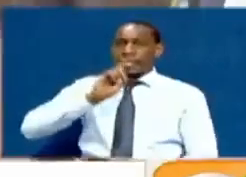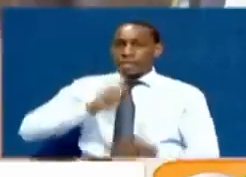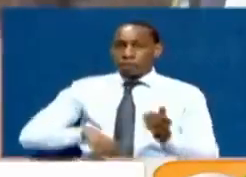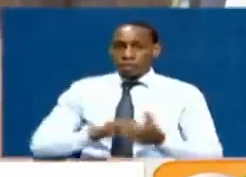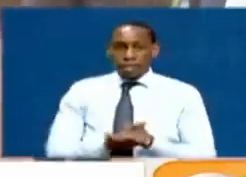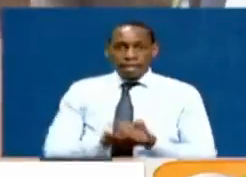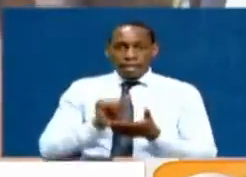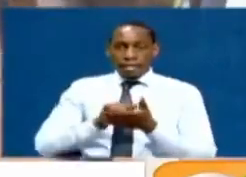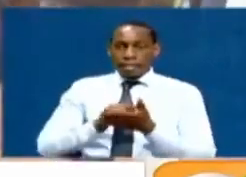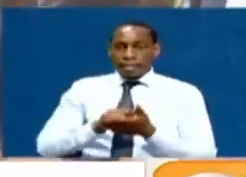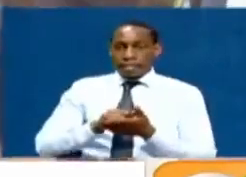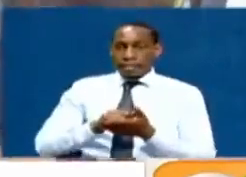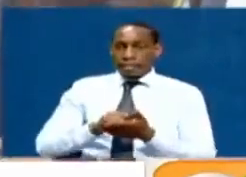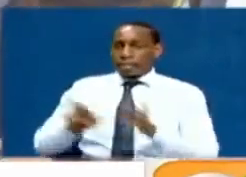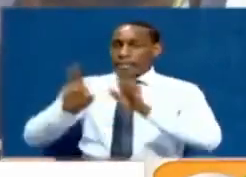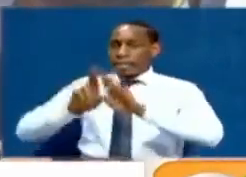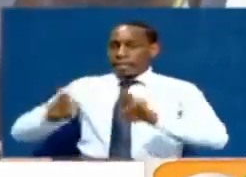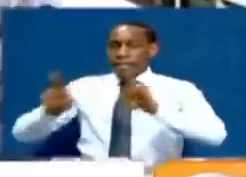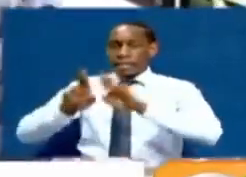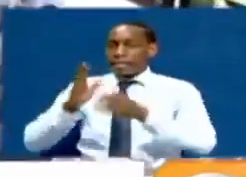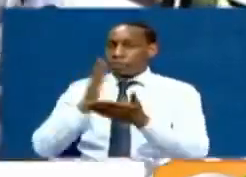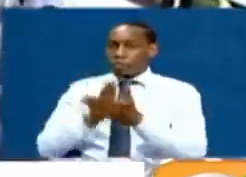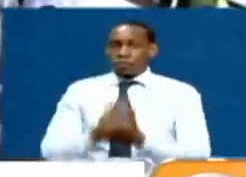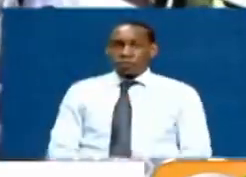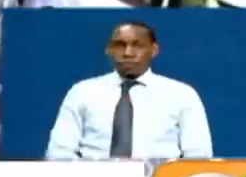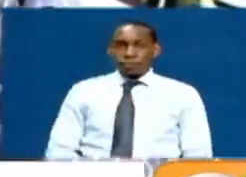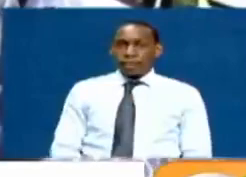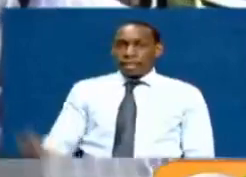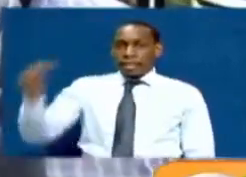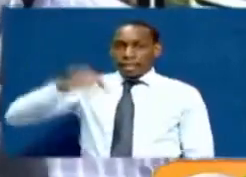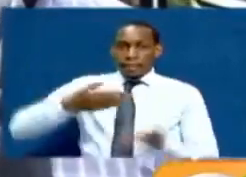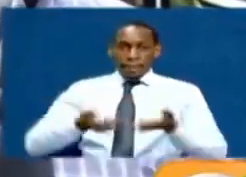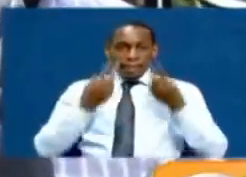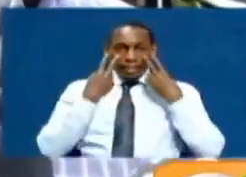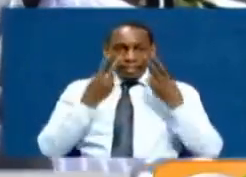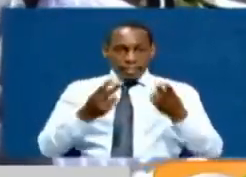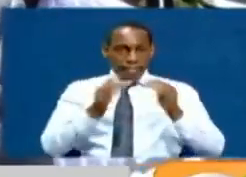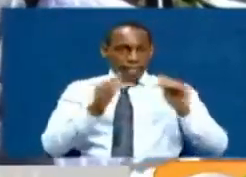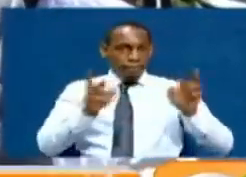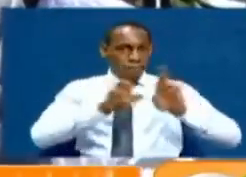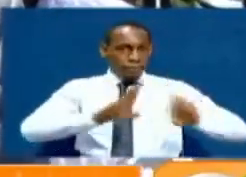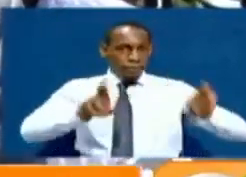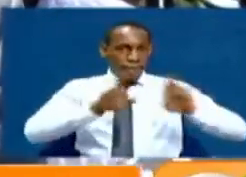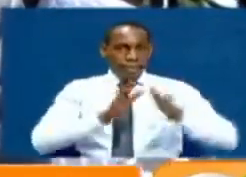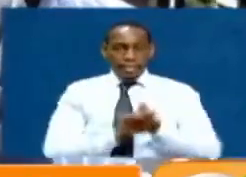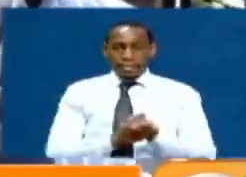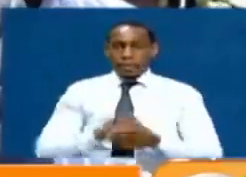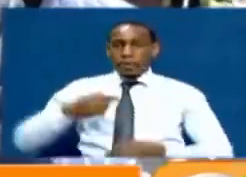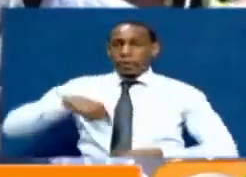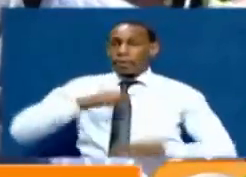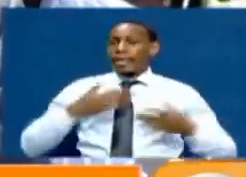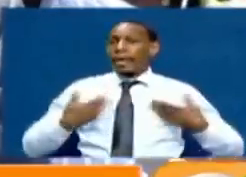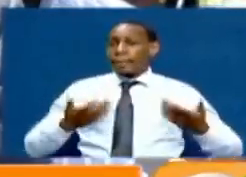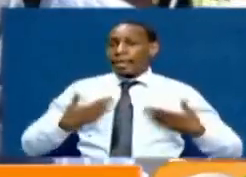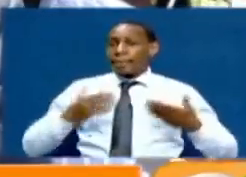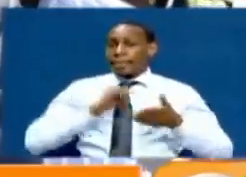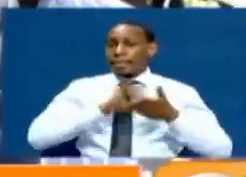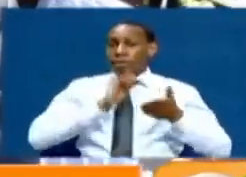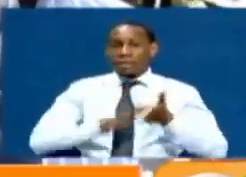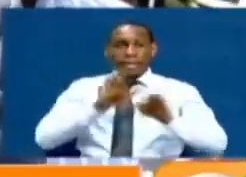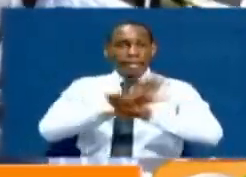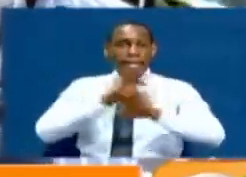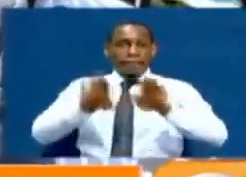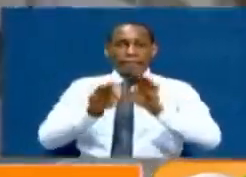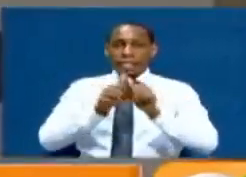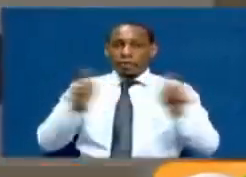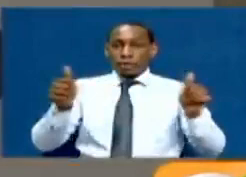kuwa tume hiyo imejiandaa vilivyo. Came here to see the level of preparedness and we are happy that everything